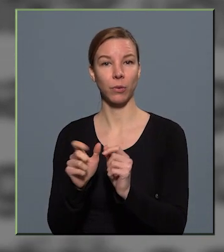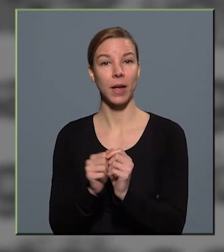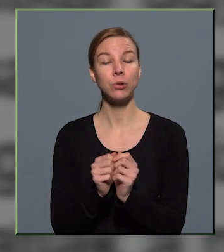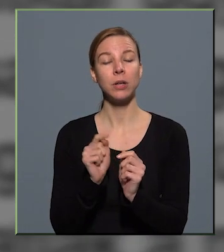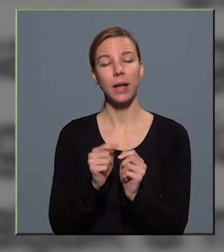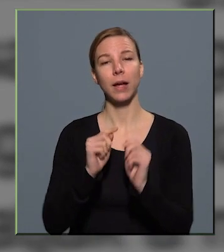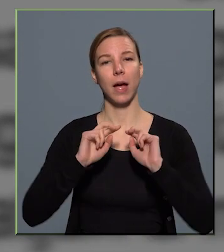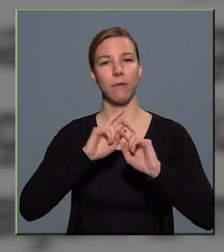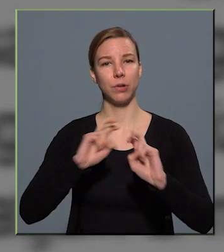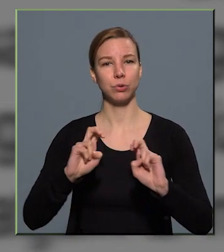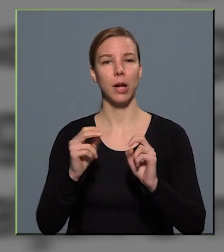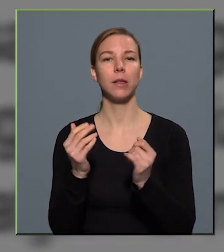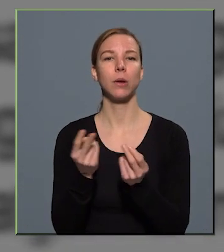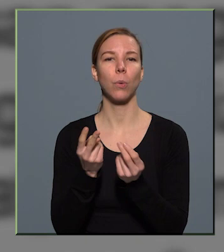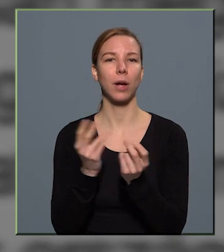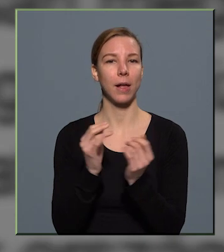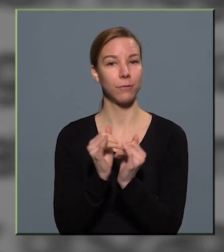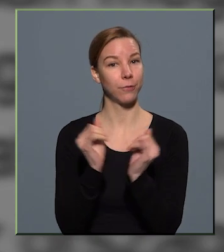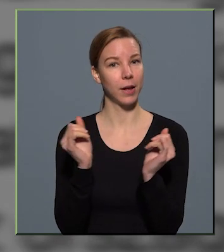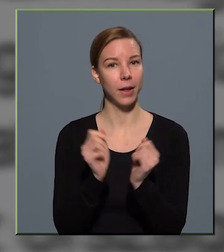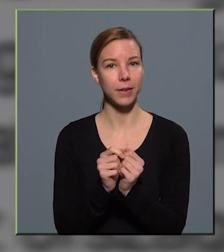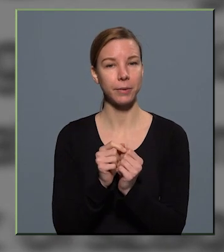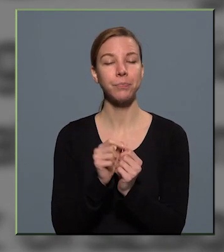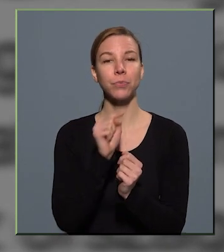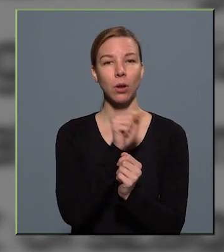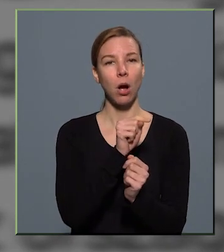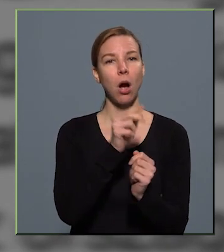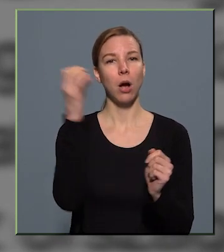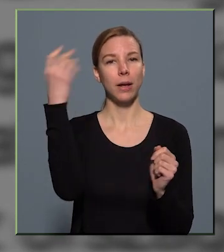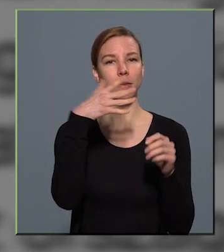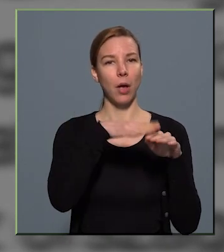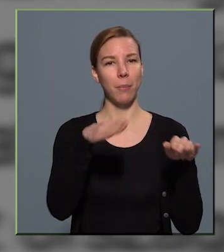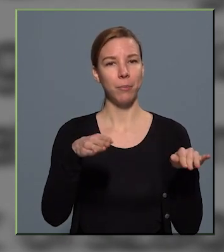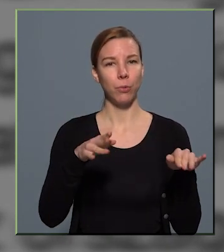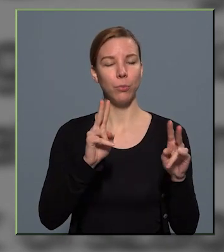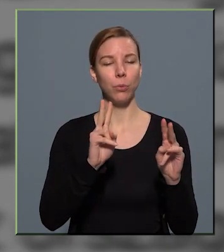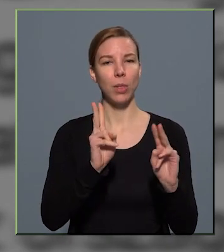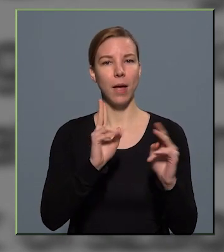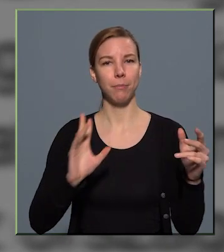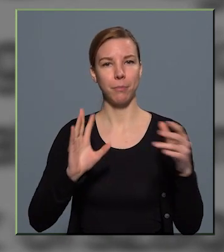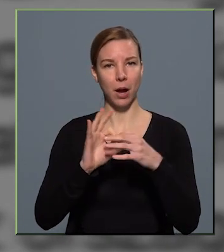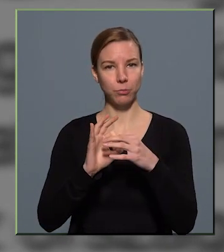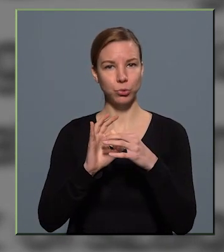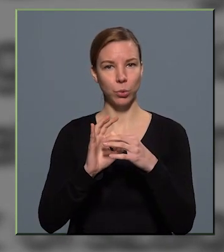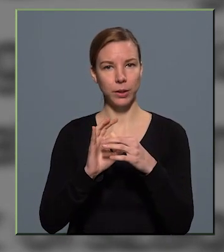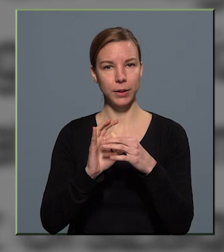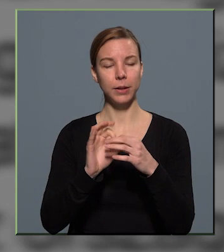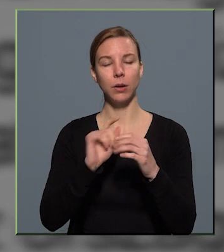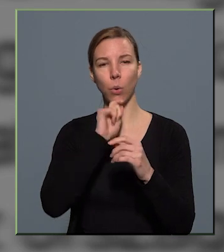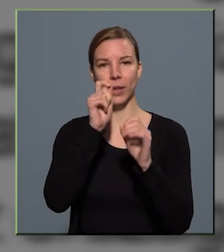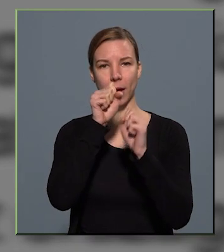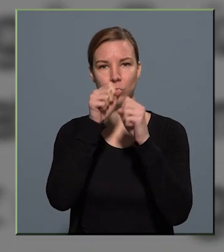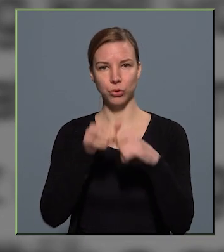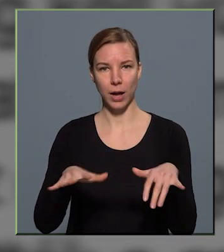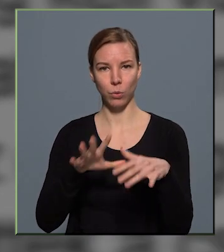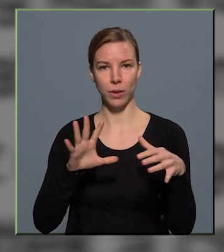indokolt a fejlesztés. Azok kapcsolhatják a naperőműveiket a korábbi szabályok szerint az országos hálózathoz, akik